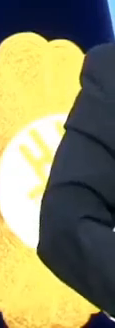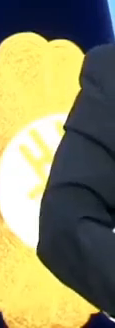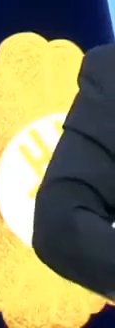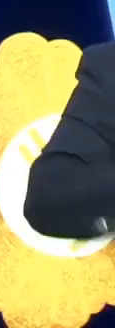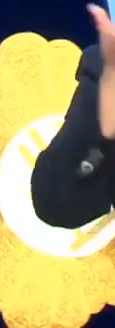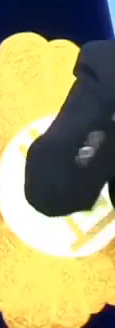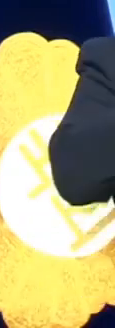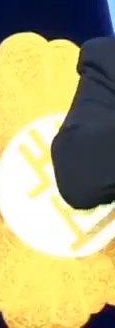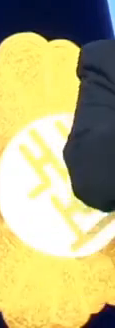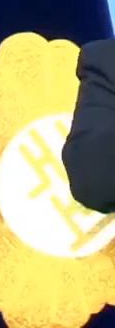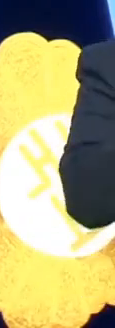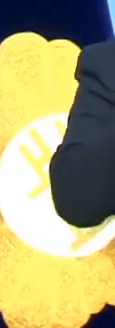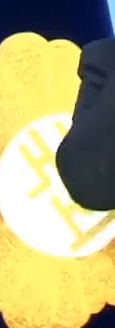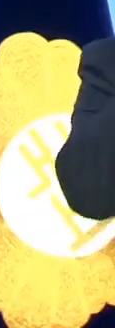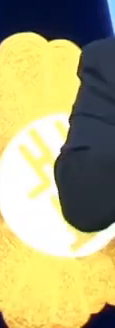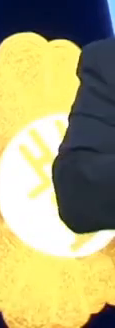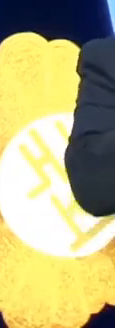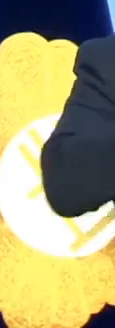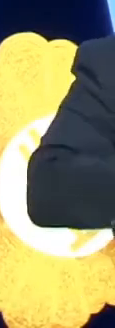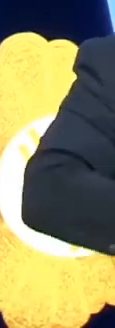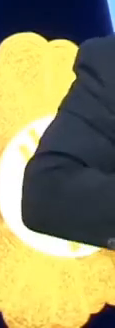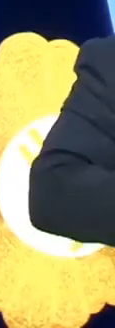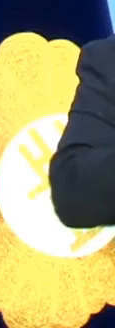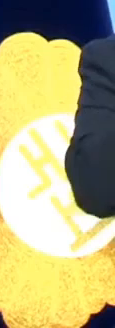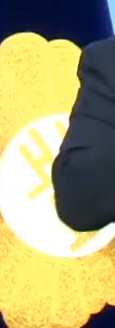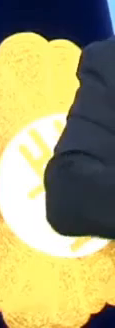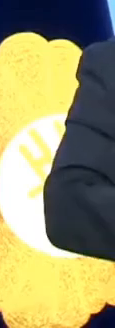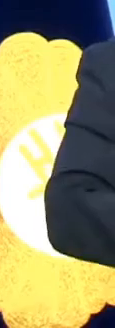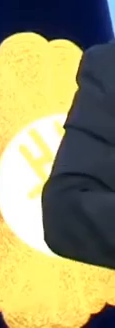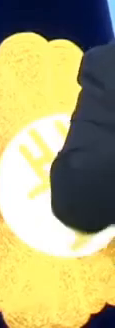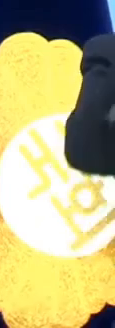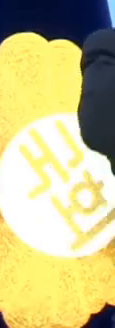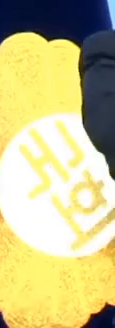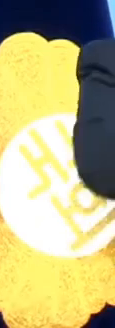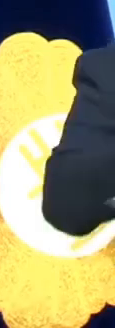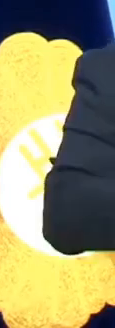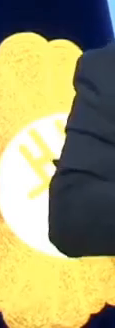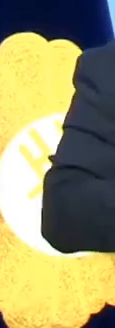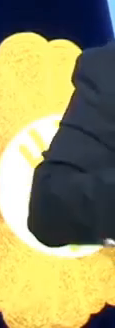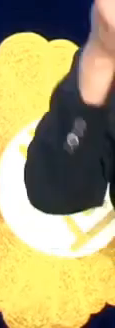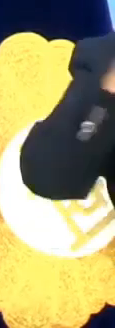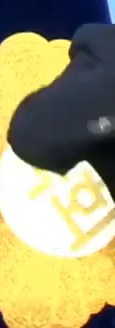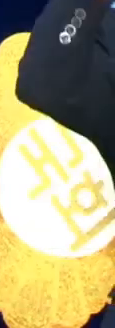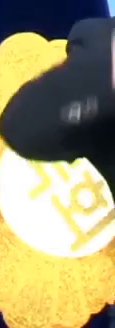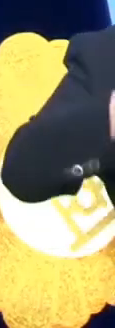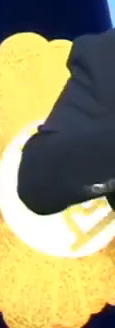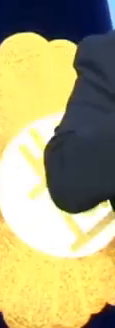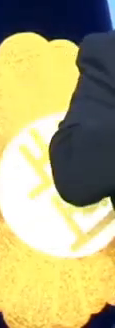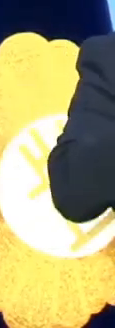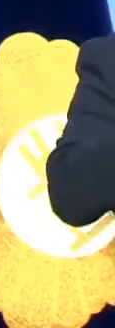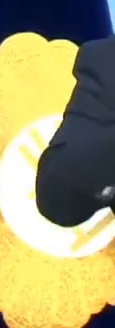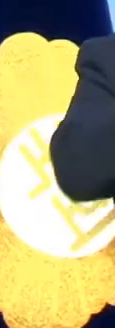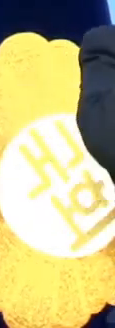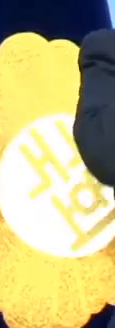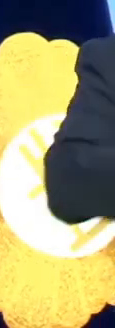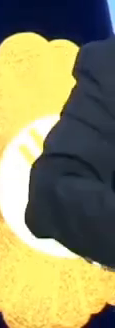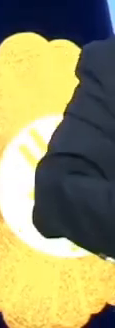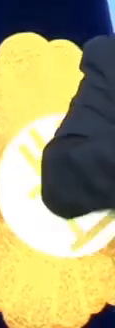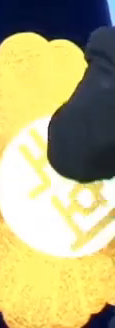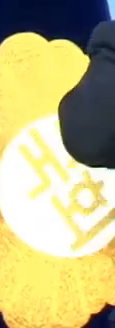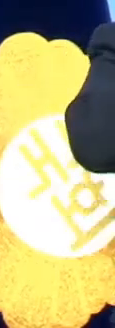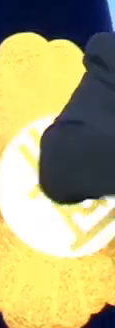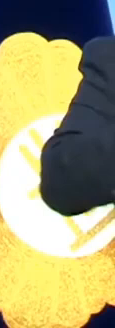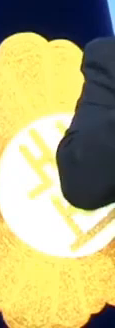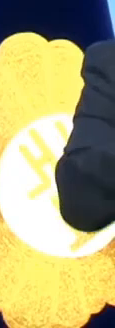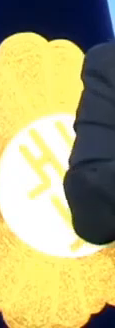다음 국회 주요 일정입니다 이미 알고 계시겠지만 전국 각지에서 집중호우로 인한 인명피해와 씻을 피해가